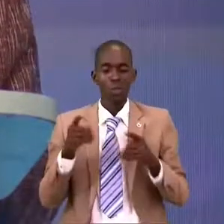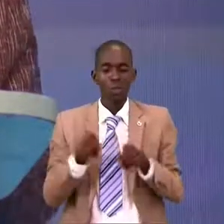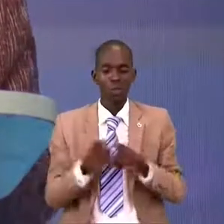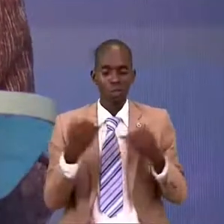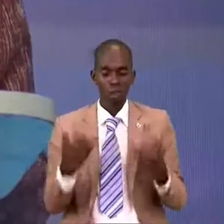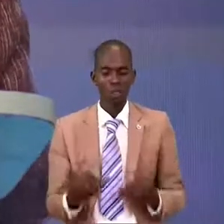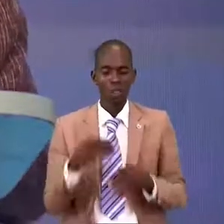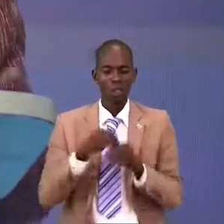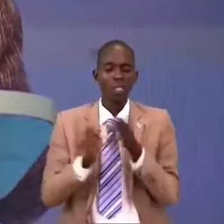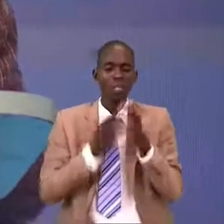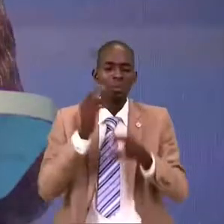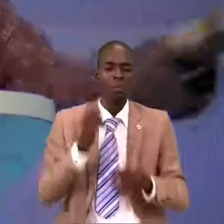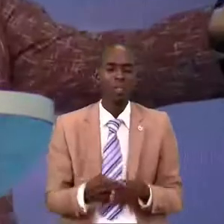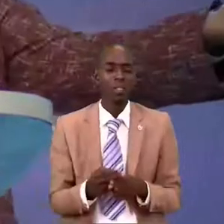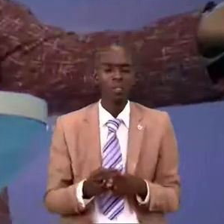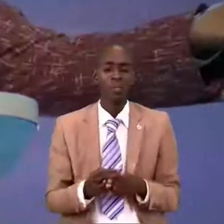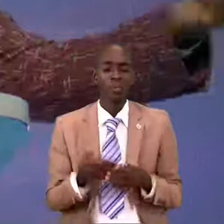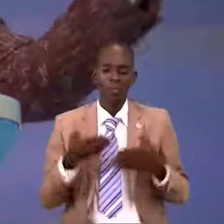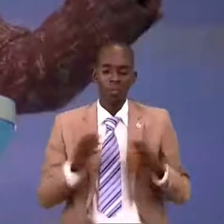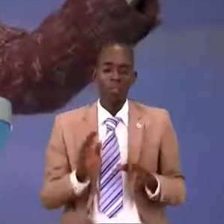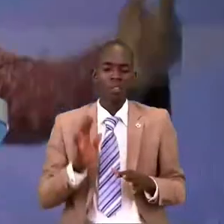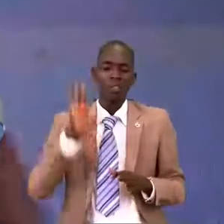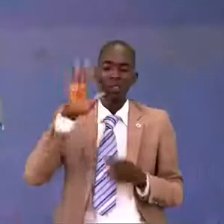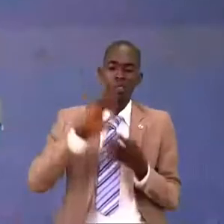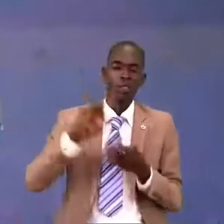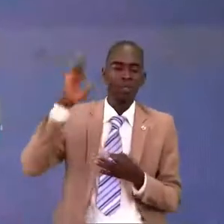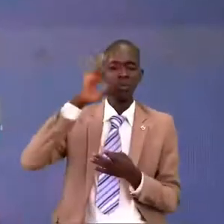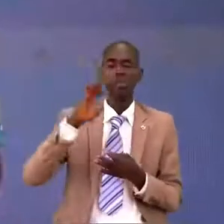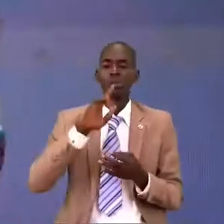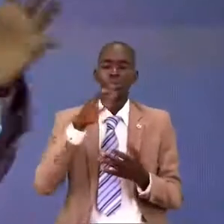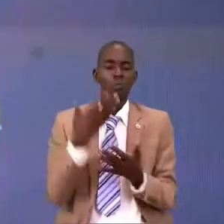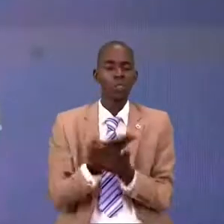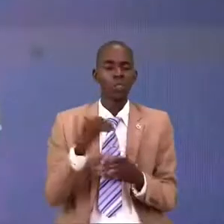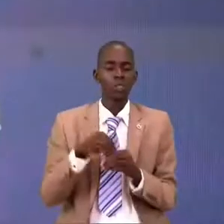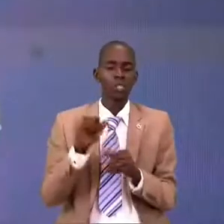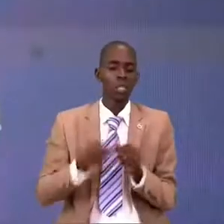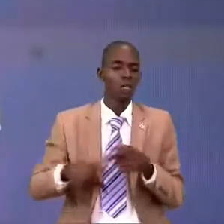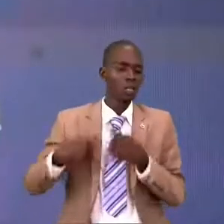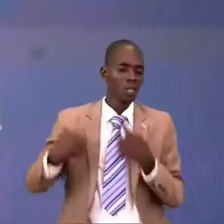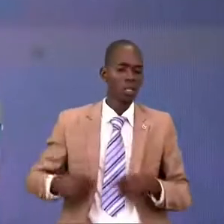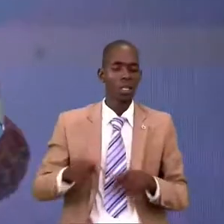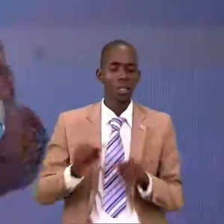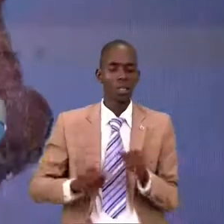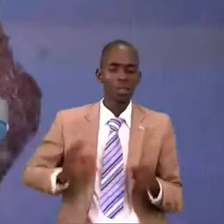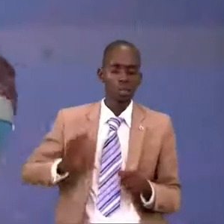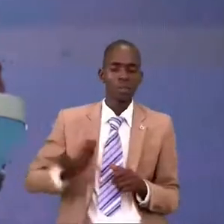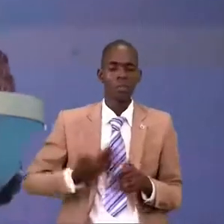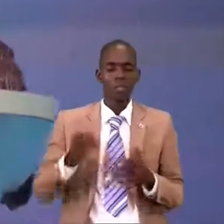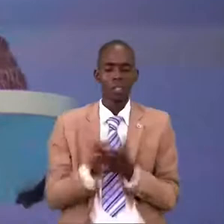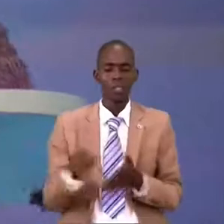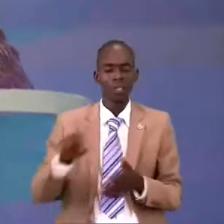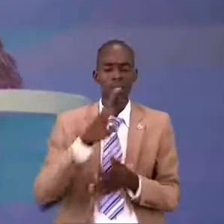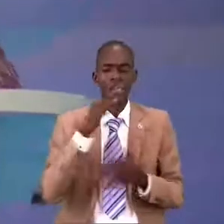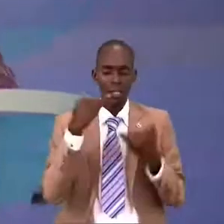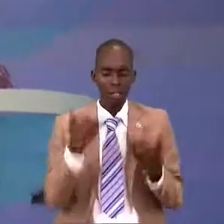témoignage à tout esprit, à toute âme, qu'ils sont maintenant enfants de Dieu et qu'ils ont la grâce de Dieu pour mener une